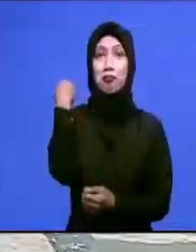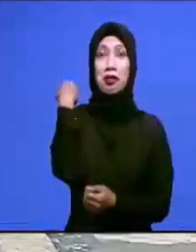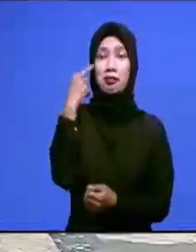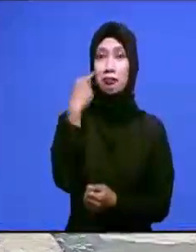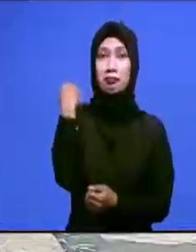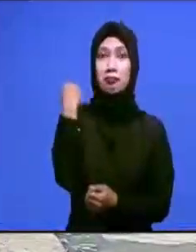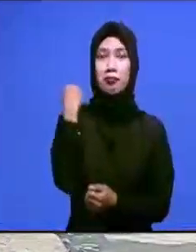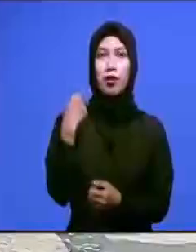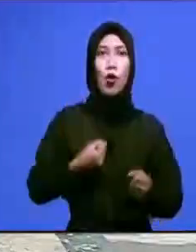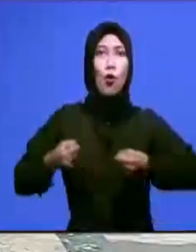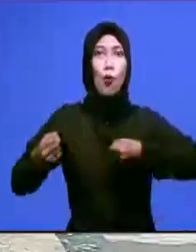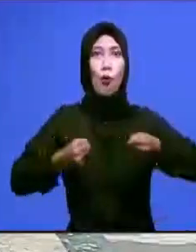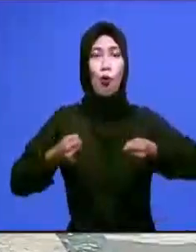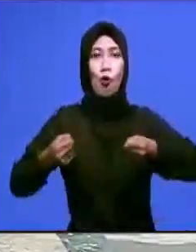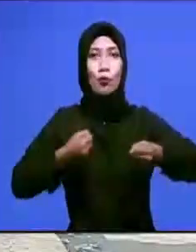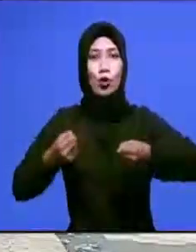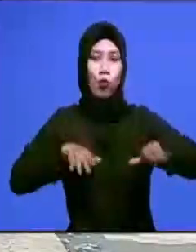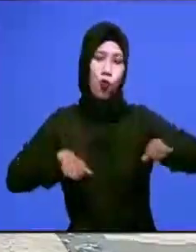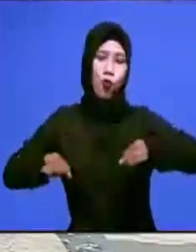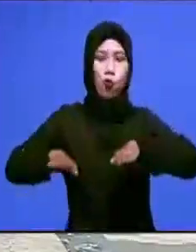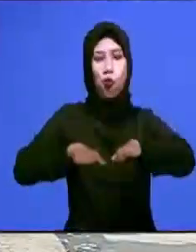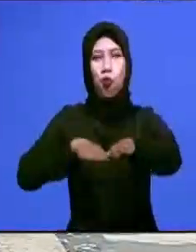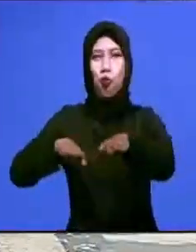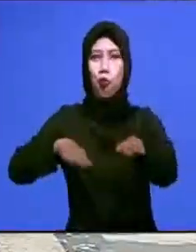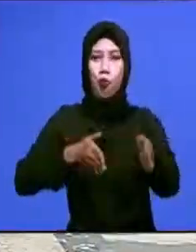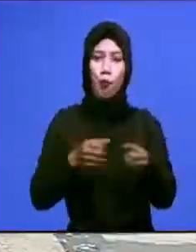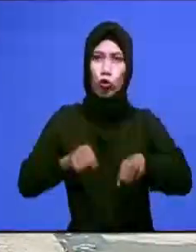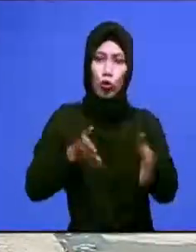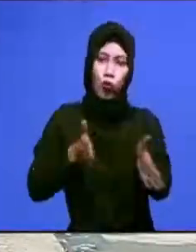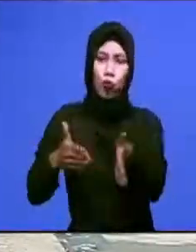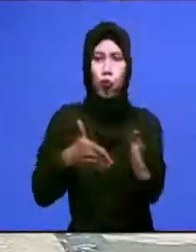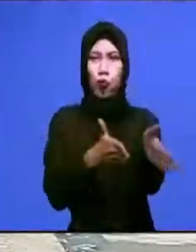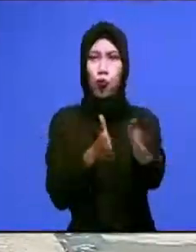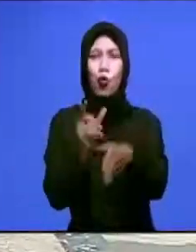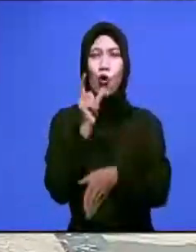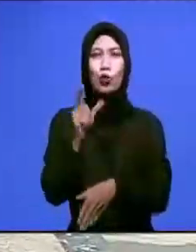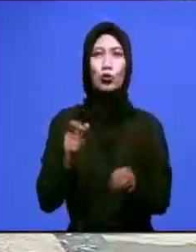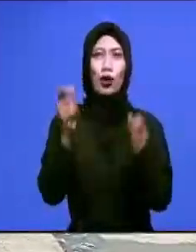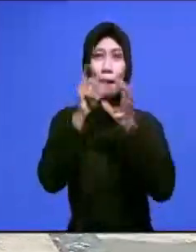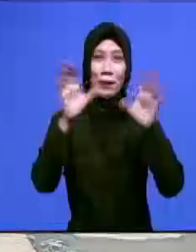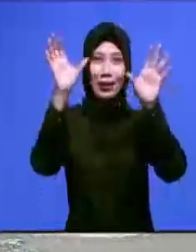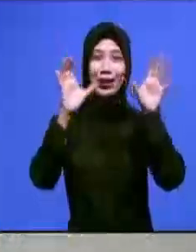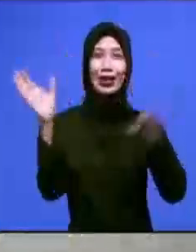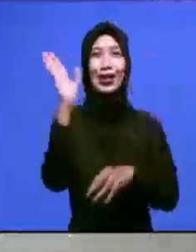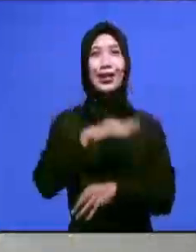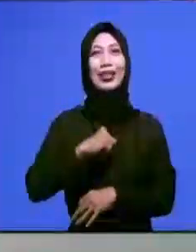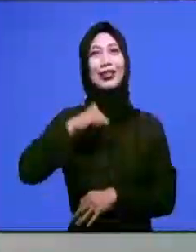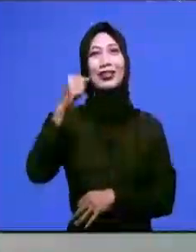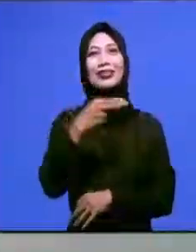banyak mobil-mobil, konvoy maupun motor untuk memeriahkan HUT RI ke-75 ini.